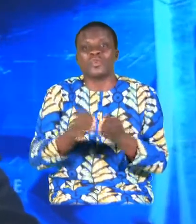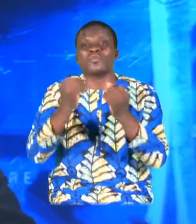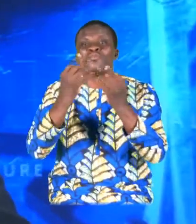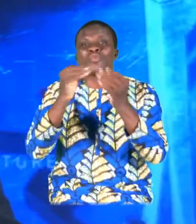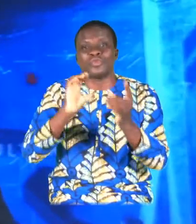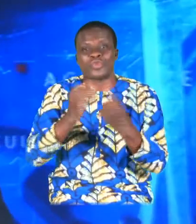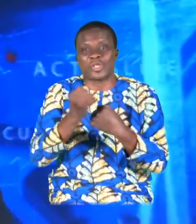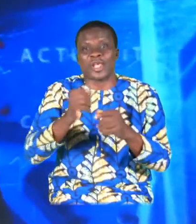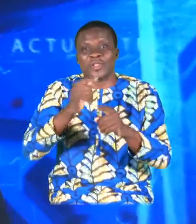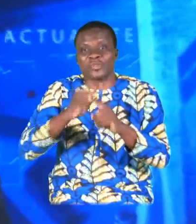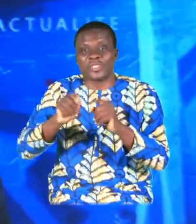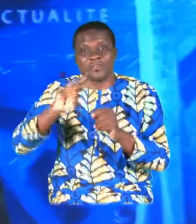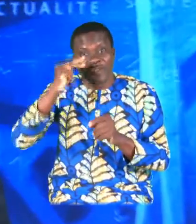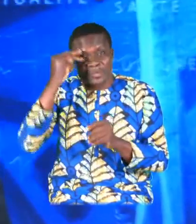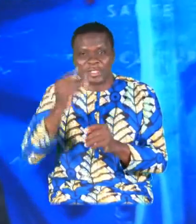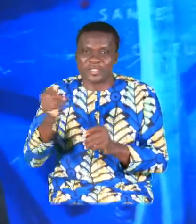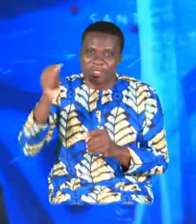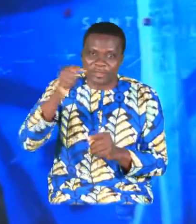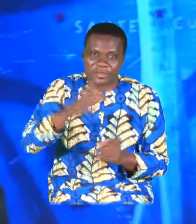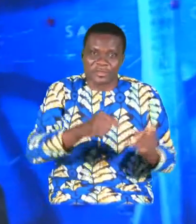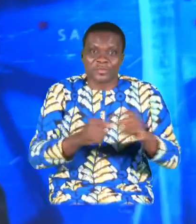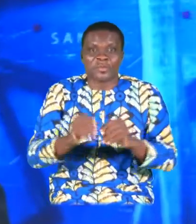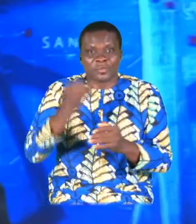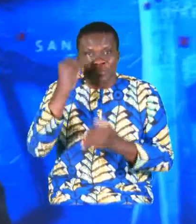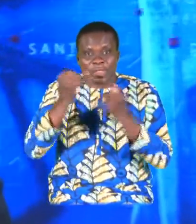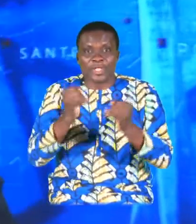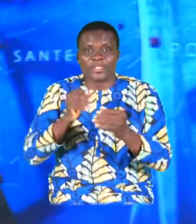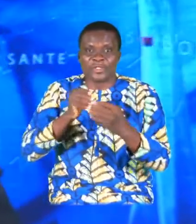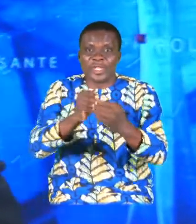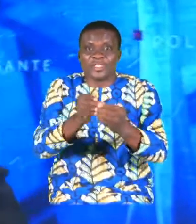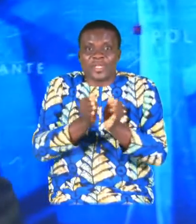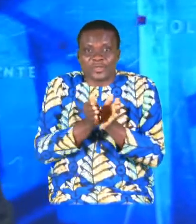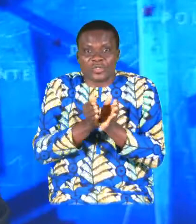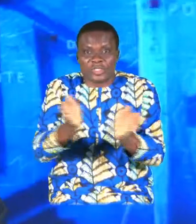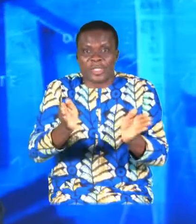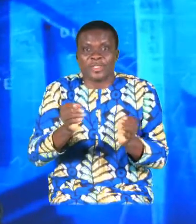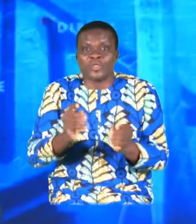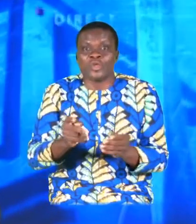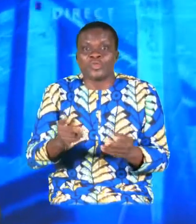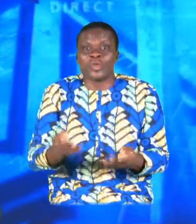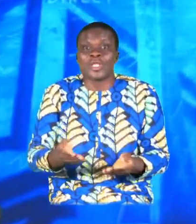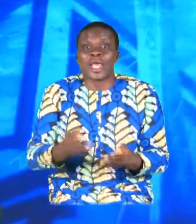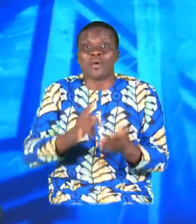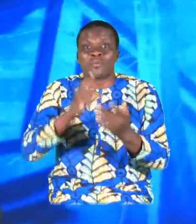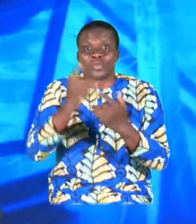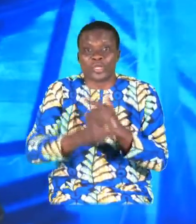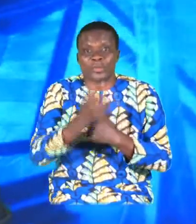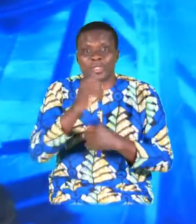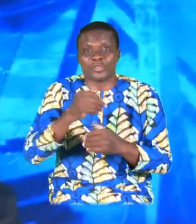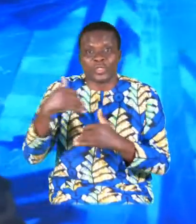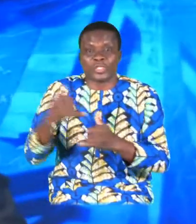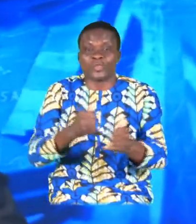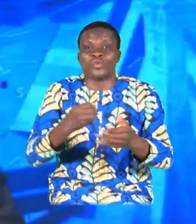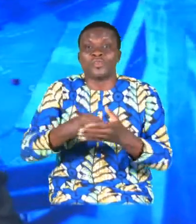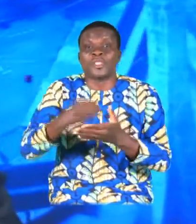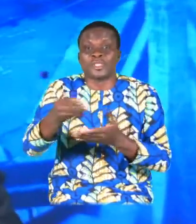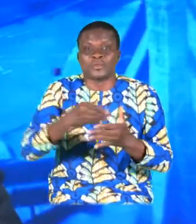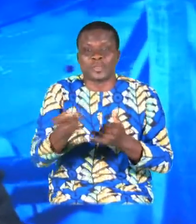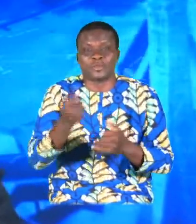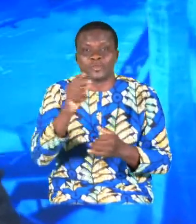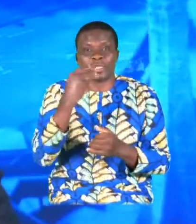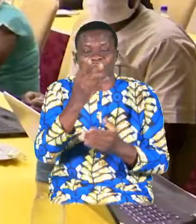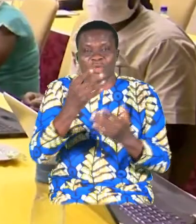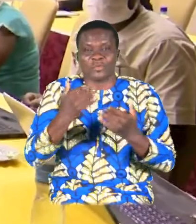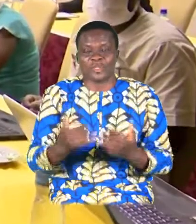cadres de différents ministères. C'est à l'initiative de la Direction générale de la programmation et du suivi des investissements. Christelle